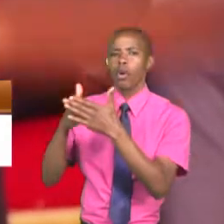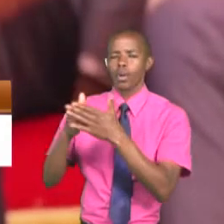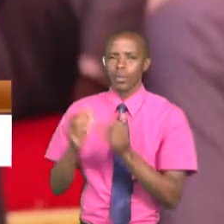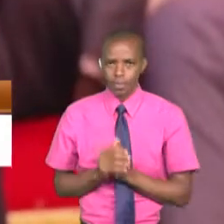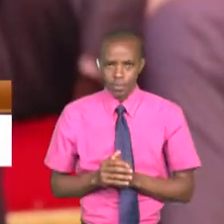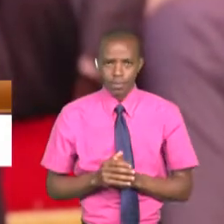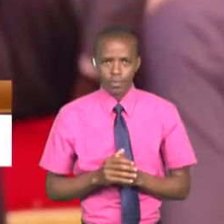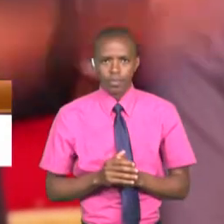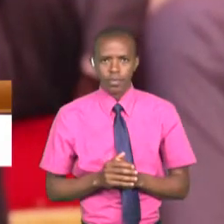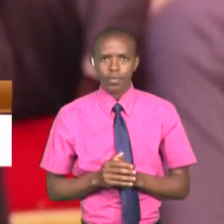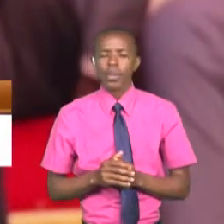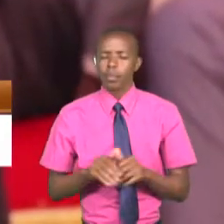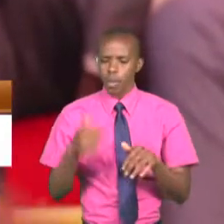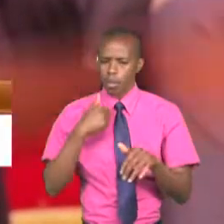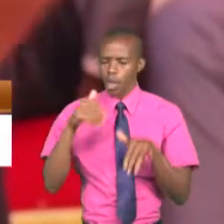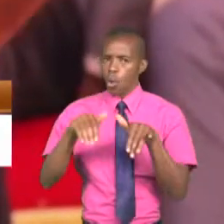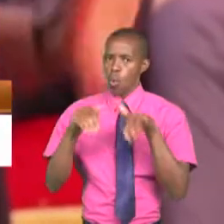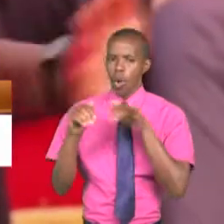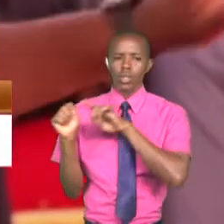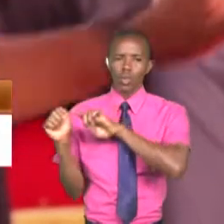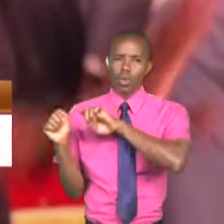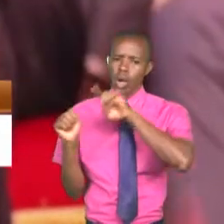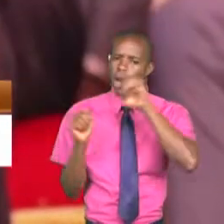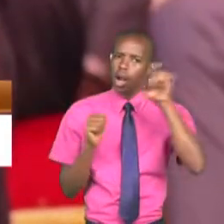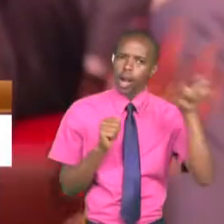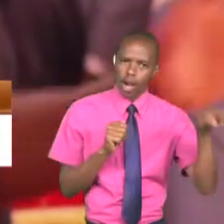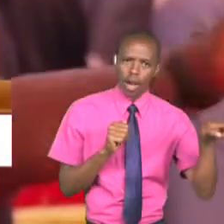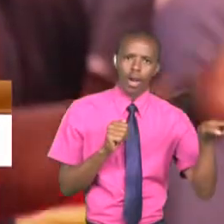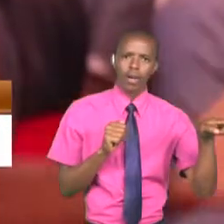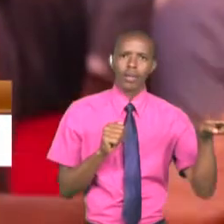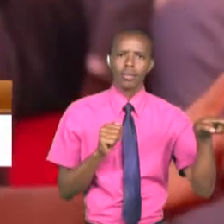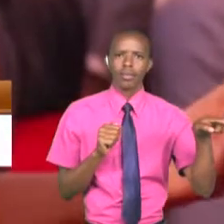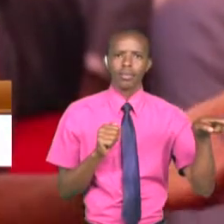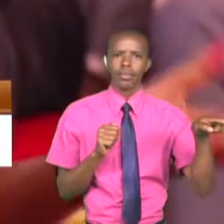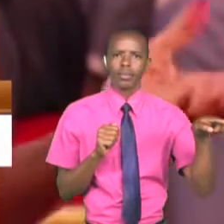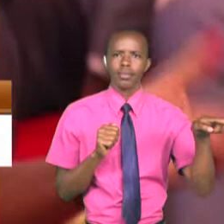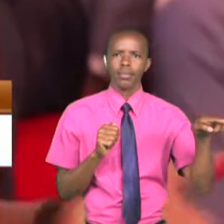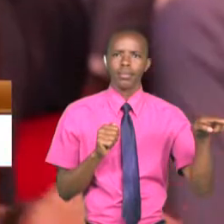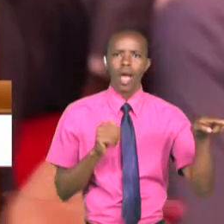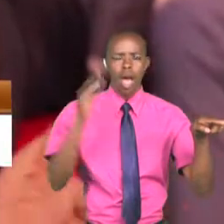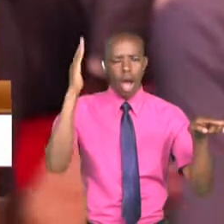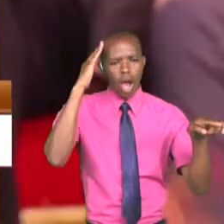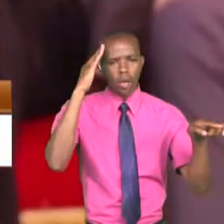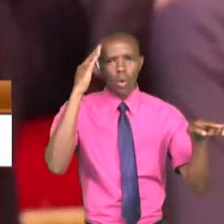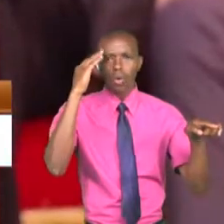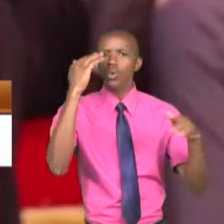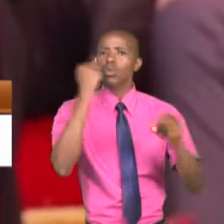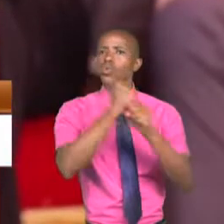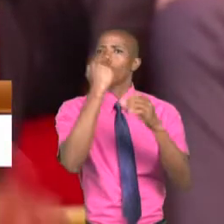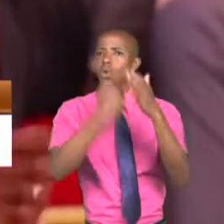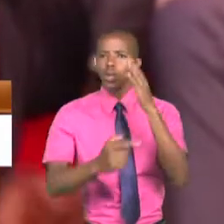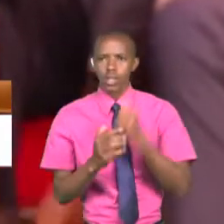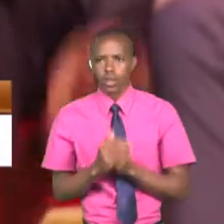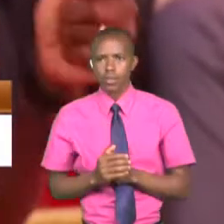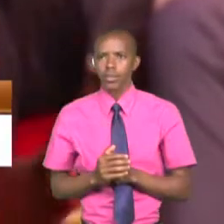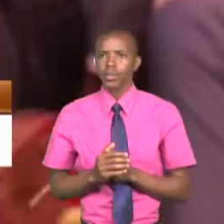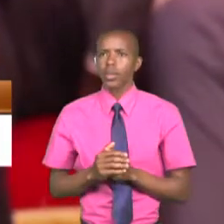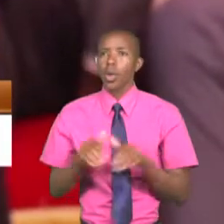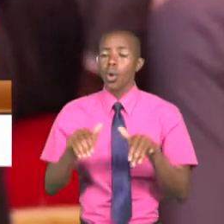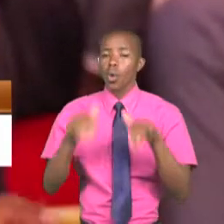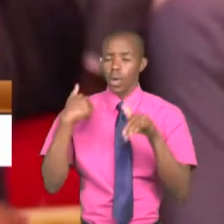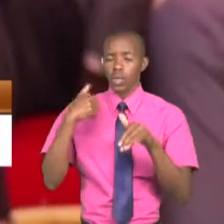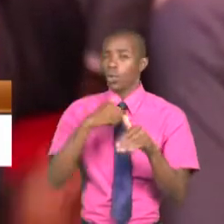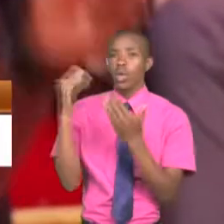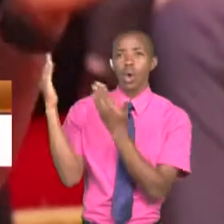Kwa hivyo mimi nangoja wakuje, mimi na mzuri sisi ni referee, akiingia upande wote najua referee cannot play for any team. We will wait, but we are